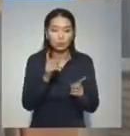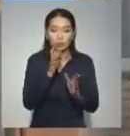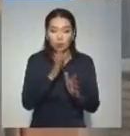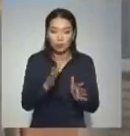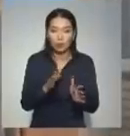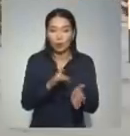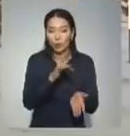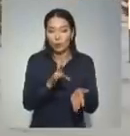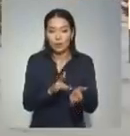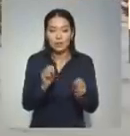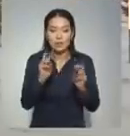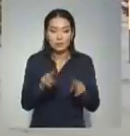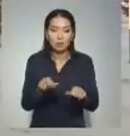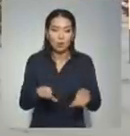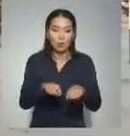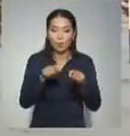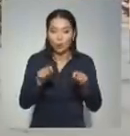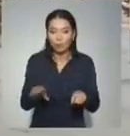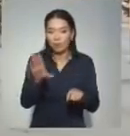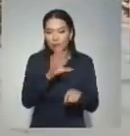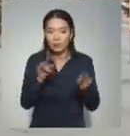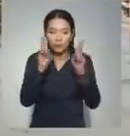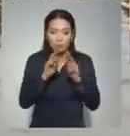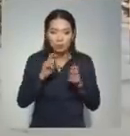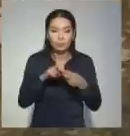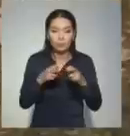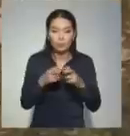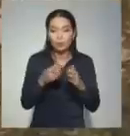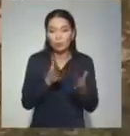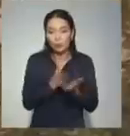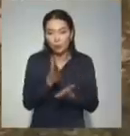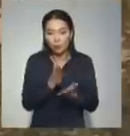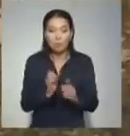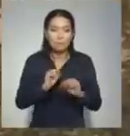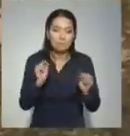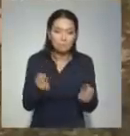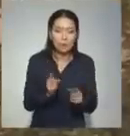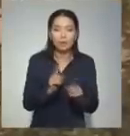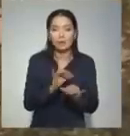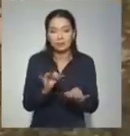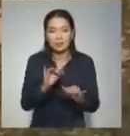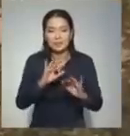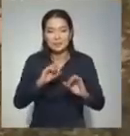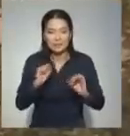городе создана специальная комиссия для проверки всех проблемных точек. Впереди зима, морозы и сильные